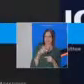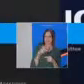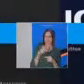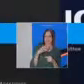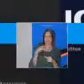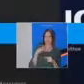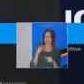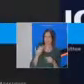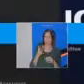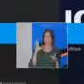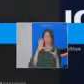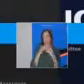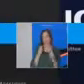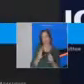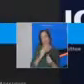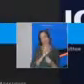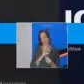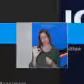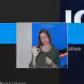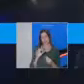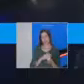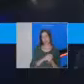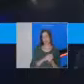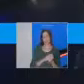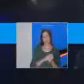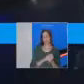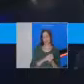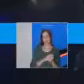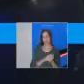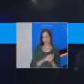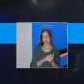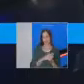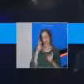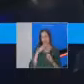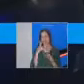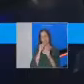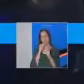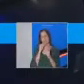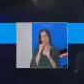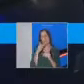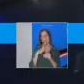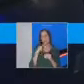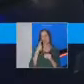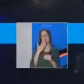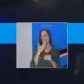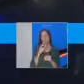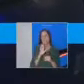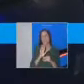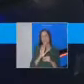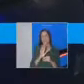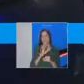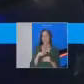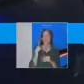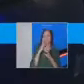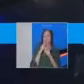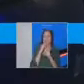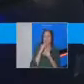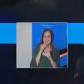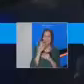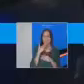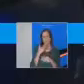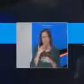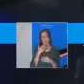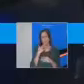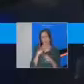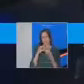מה שלומך? ערב טוב, מצוין. יופי, אז בואו נדבר רגע על הקול היהודי. כולם